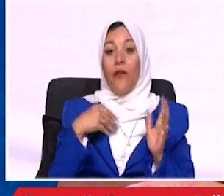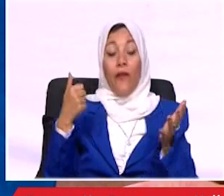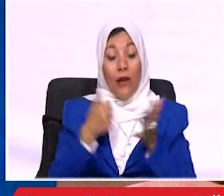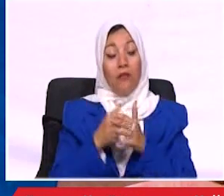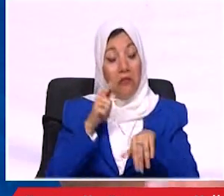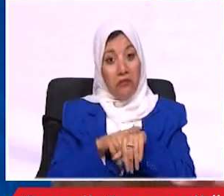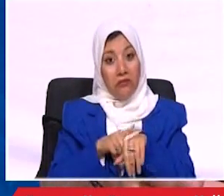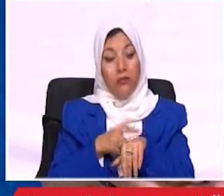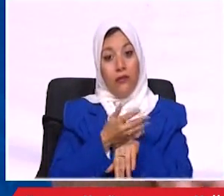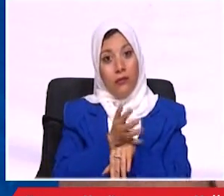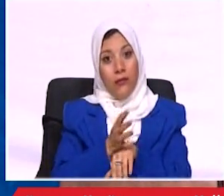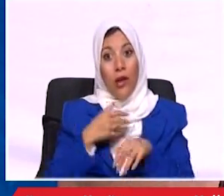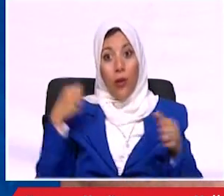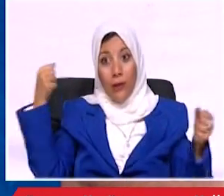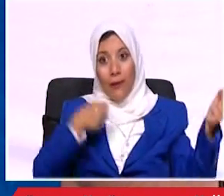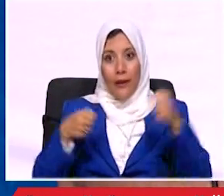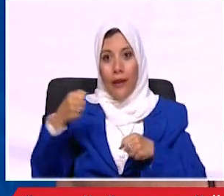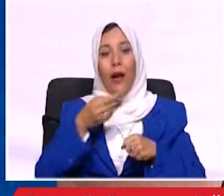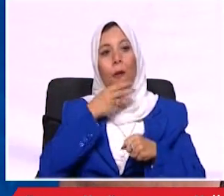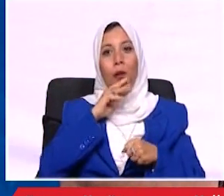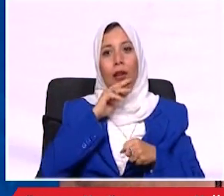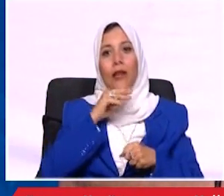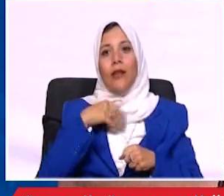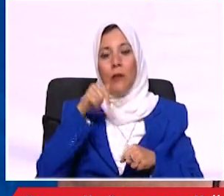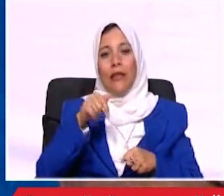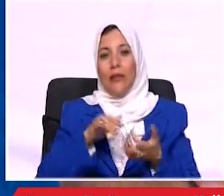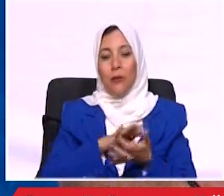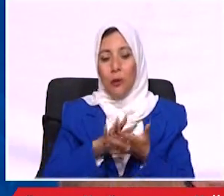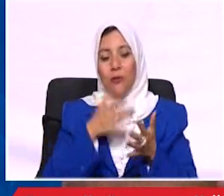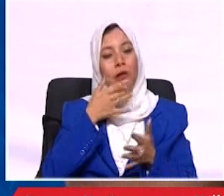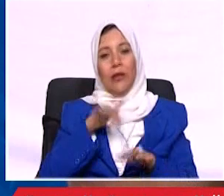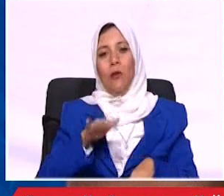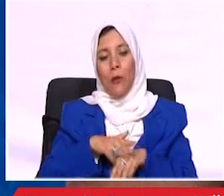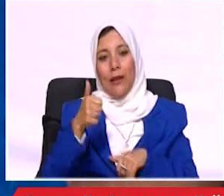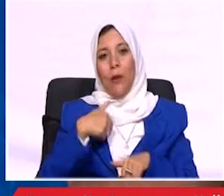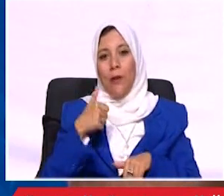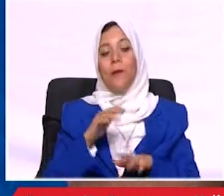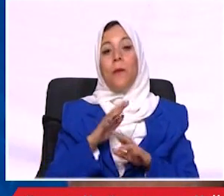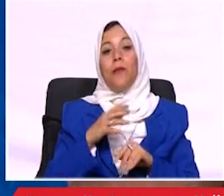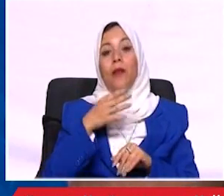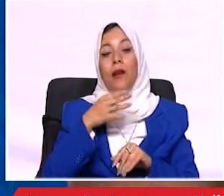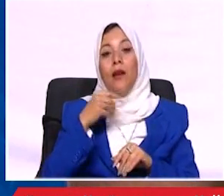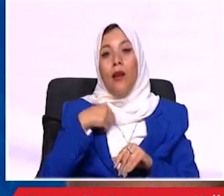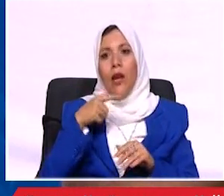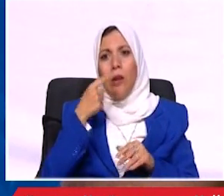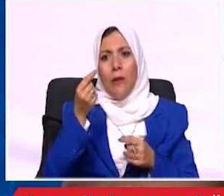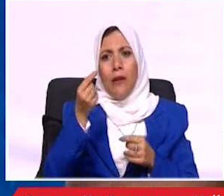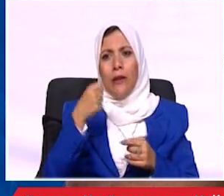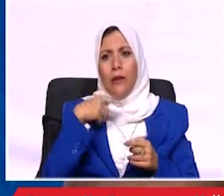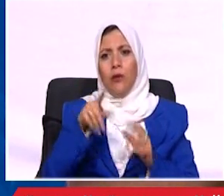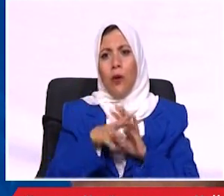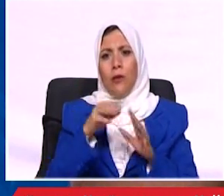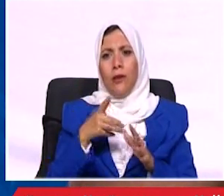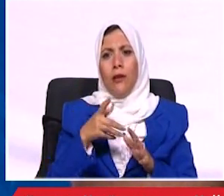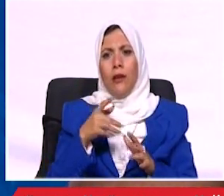ساعتها ايام ما كنت بتخانق، انا الحمد لله ما فيش خناقه دلوقتي. المهم راح قايل لي لو سمحت. قلت له عايز ايه؟ قال